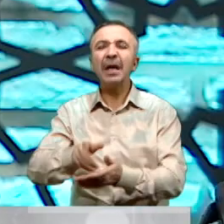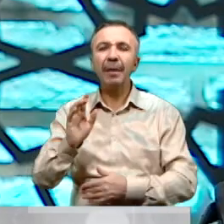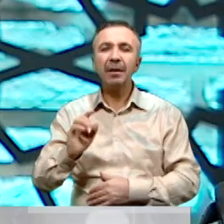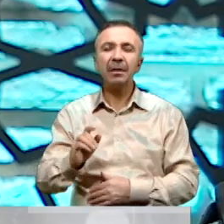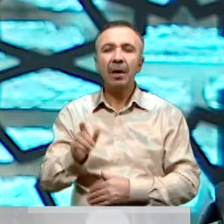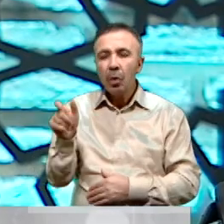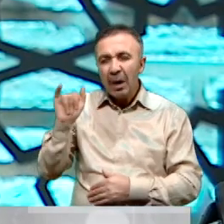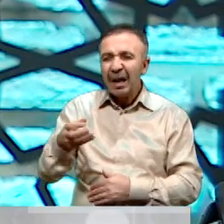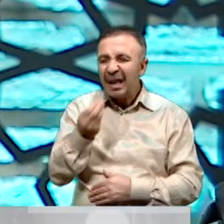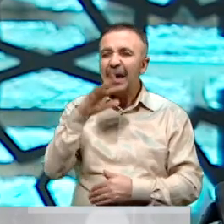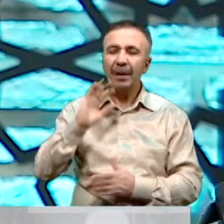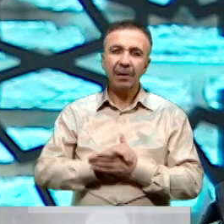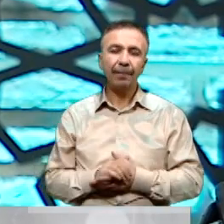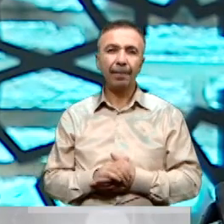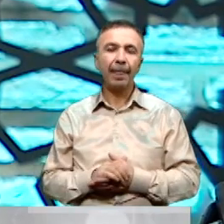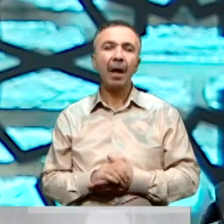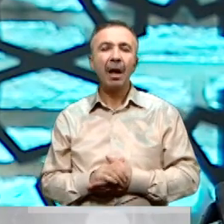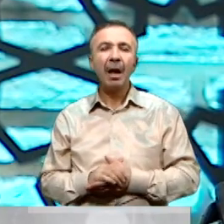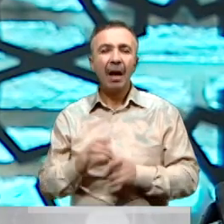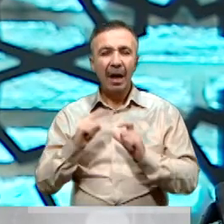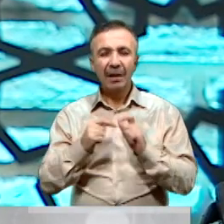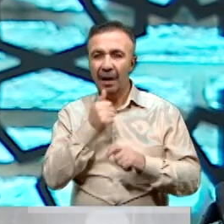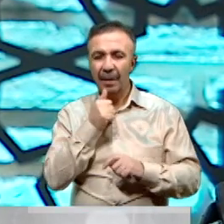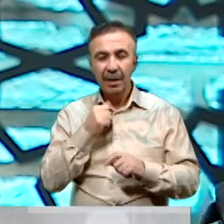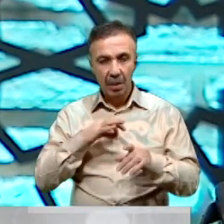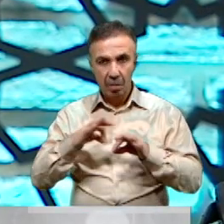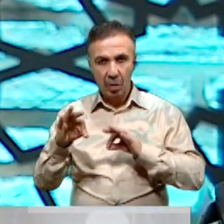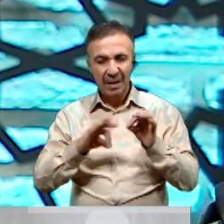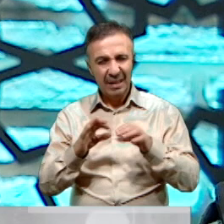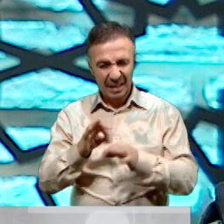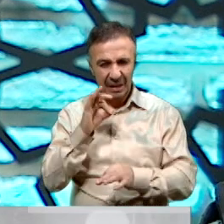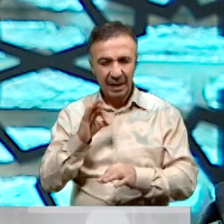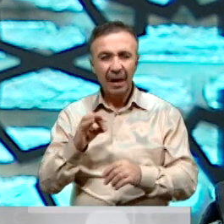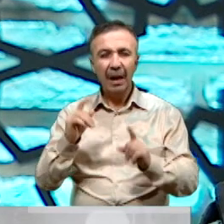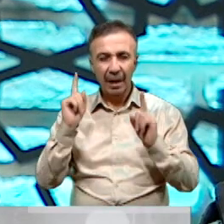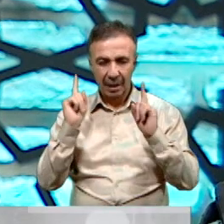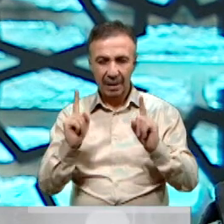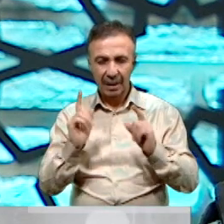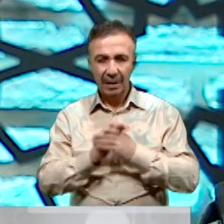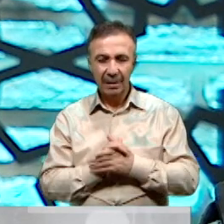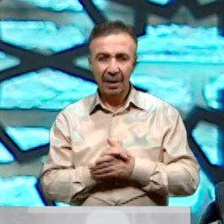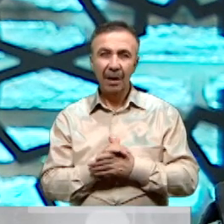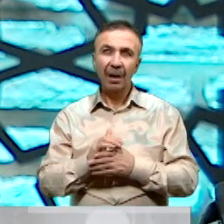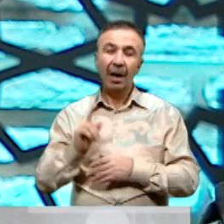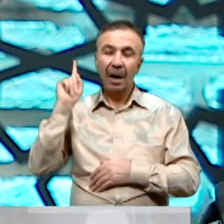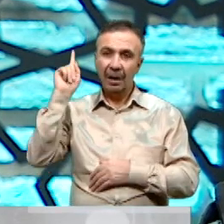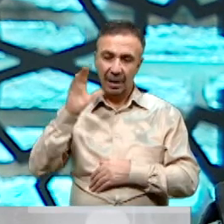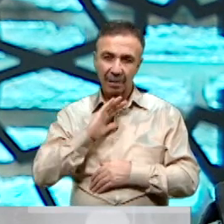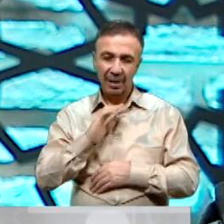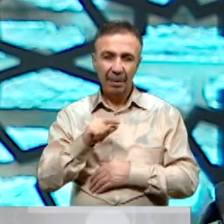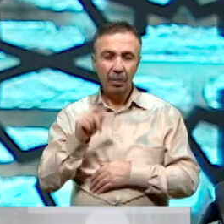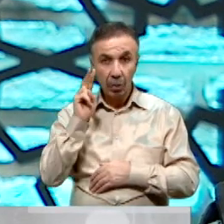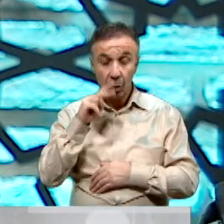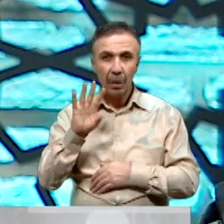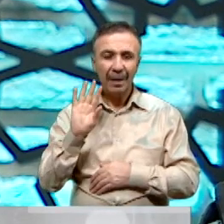şimdi Ertan Bey mühendisle karşı karşıya gelse Ya kardeşim Bak yukarıda Allah var ben bunu